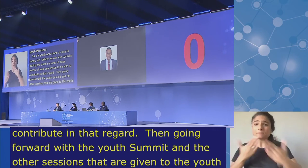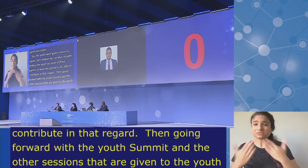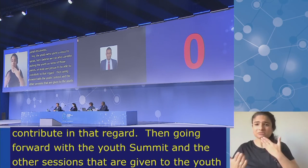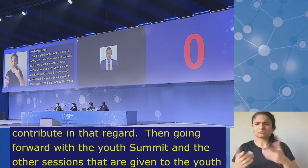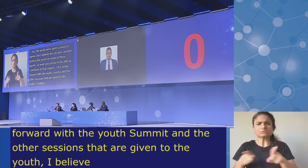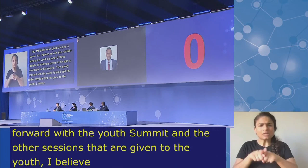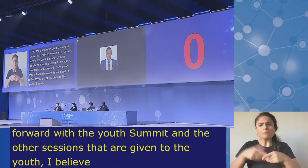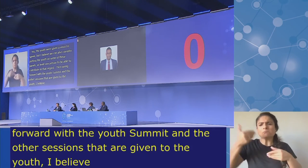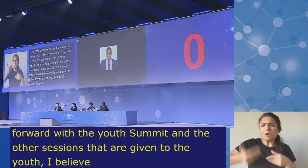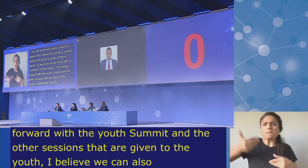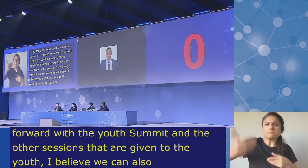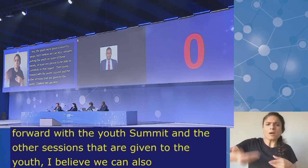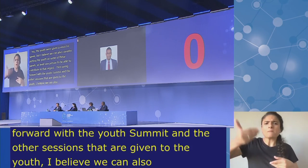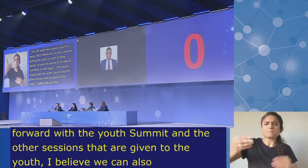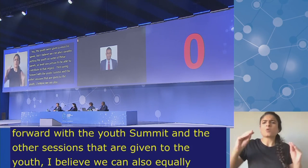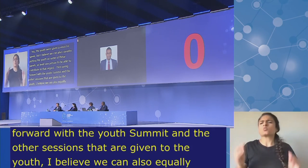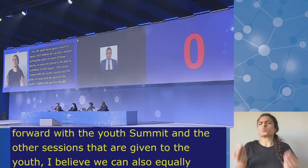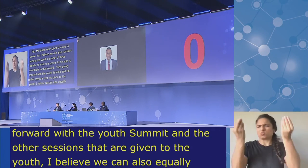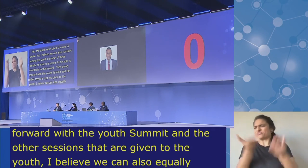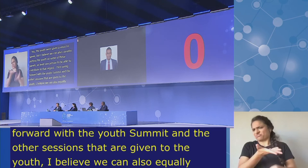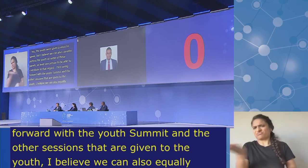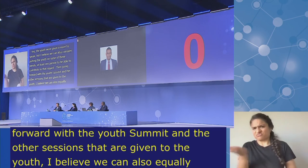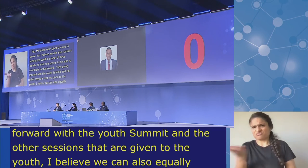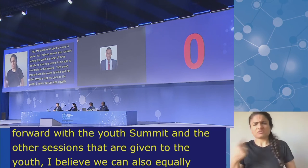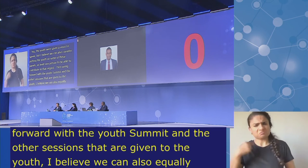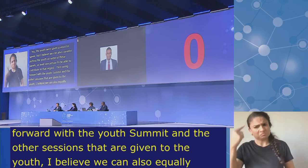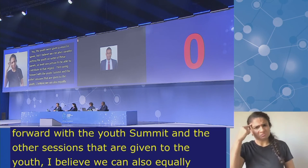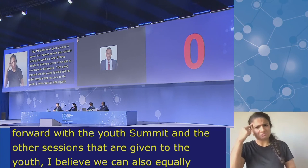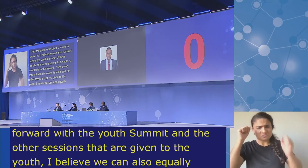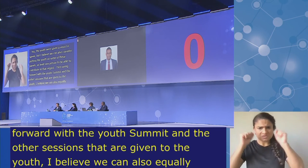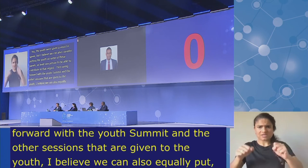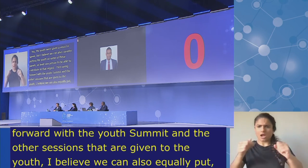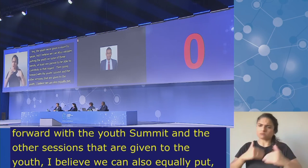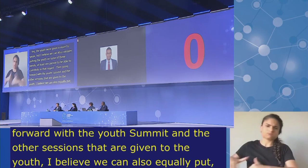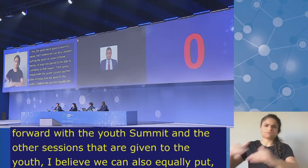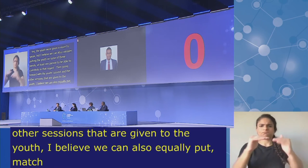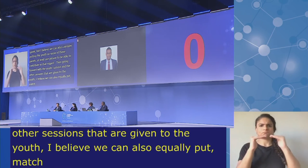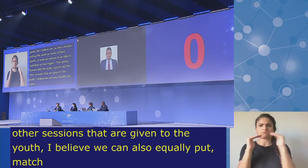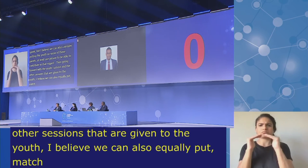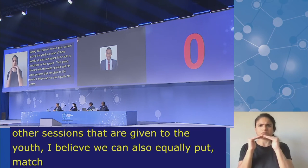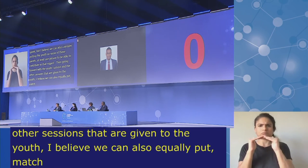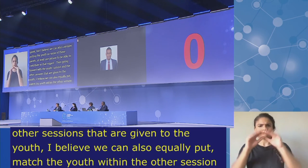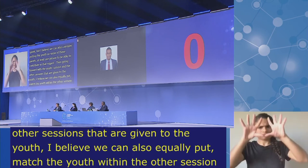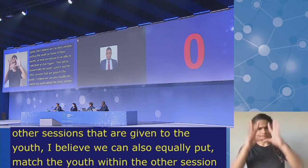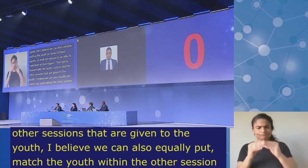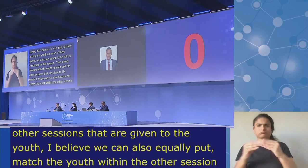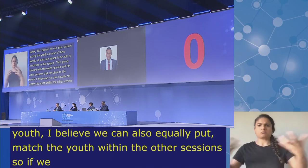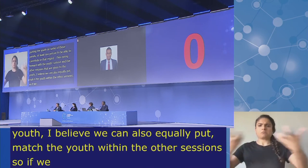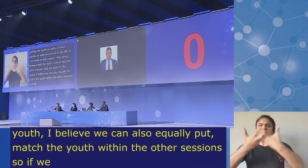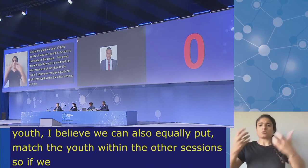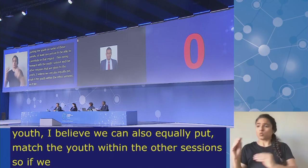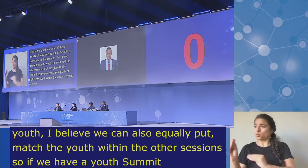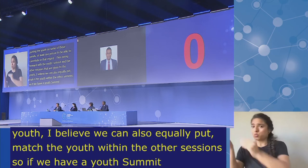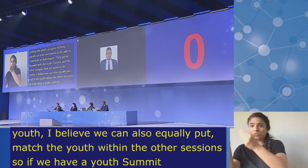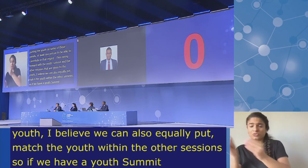Мне кажется, что с момента проведения молодежного саммита необходимо предоставить голос молодым